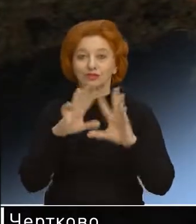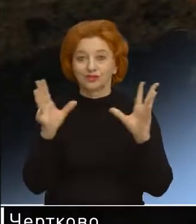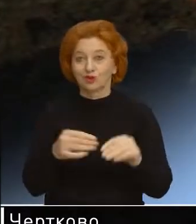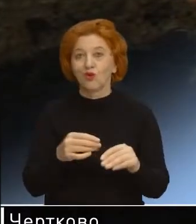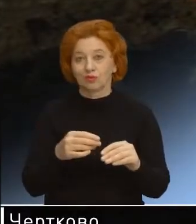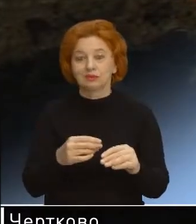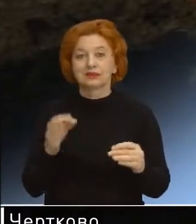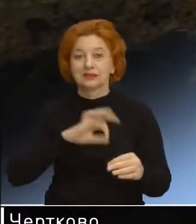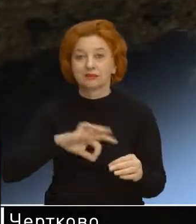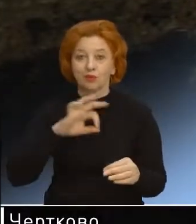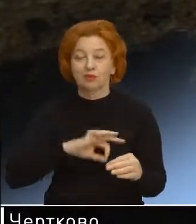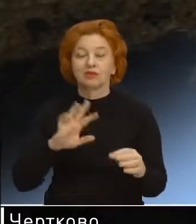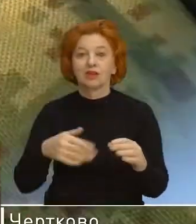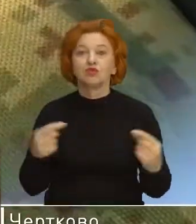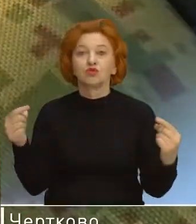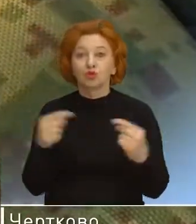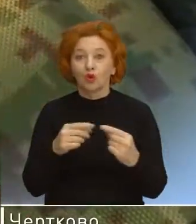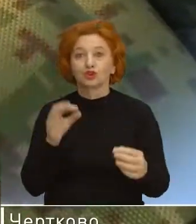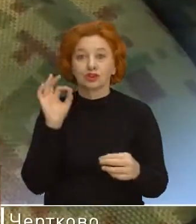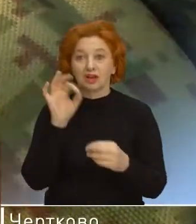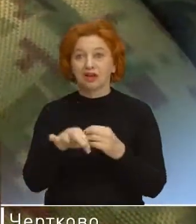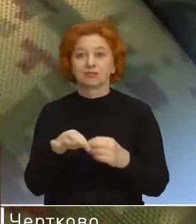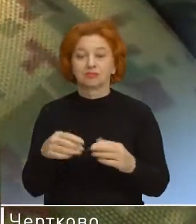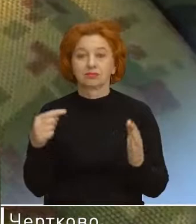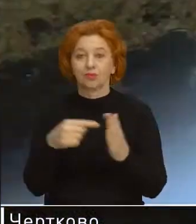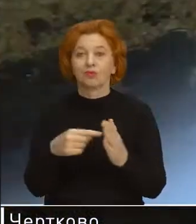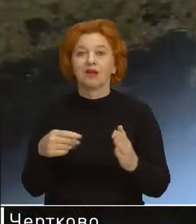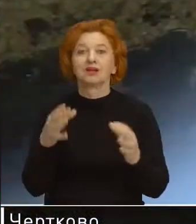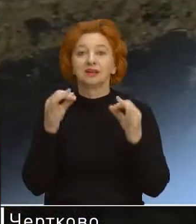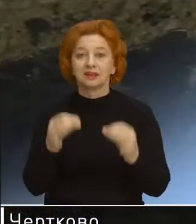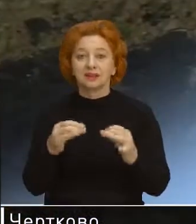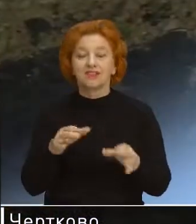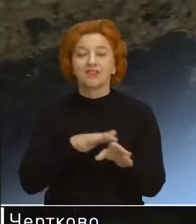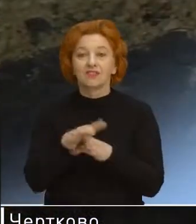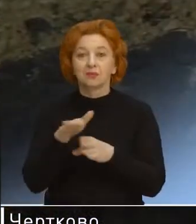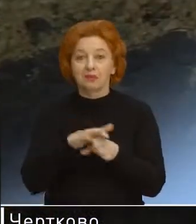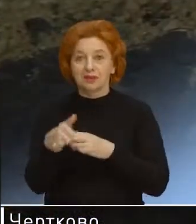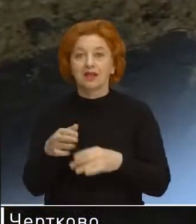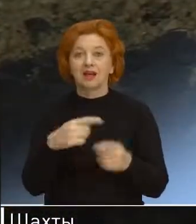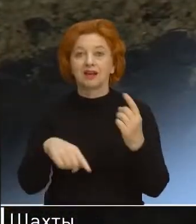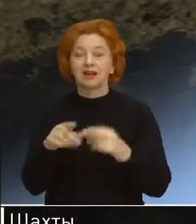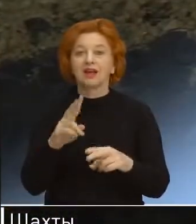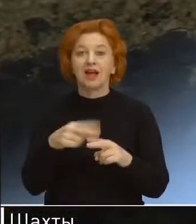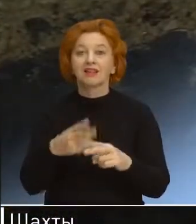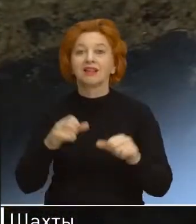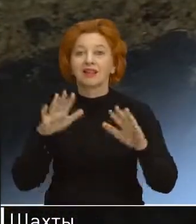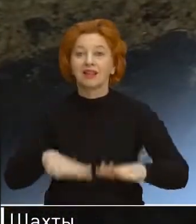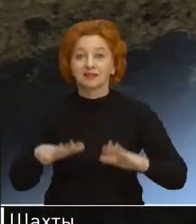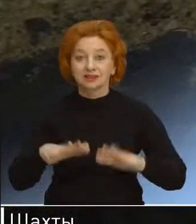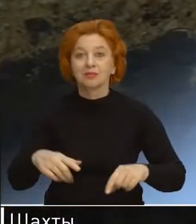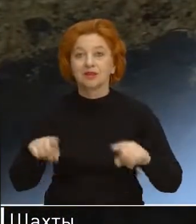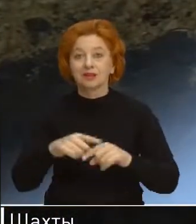батарея, рассредоточенная в участке местности. Корректировка огня выполнялась как наземными средствами, так